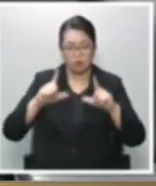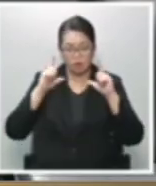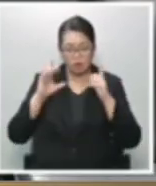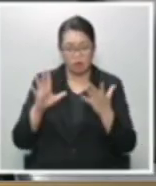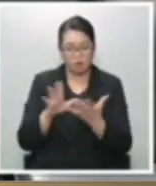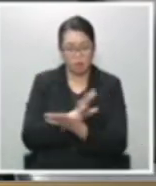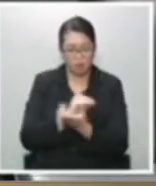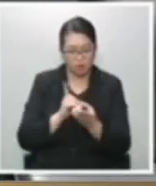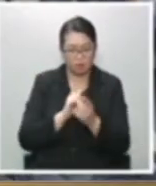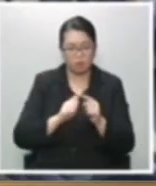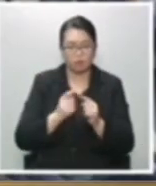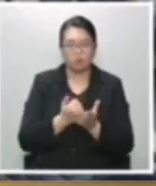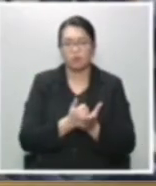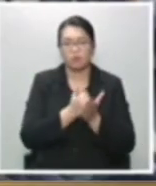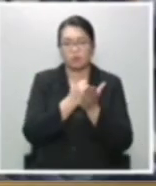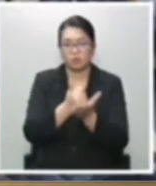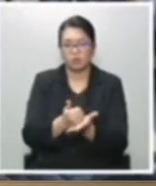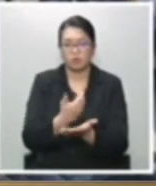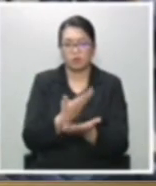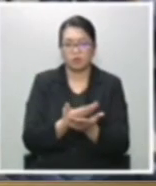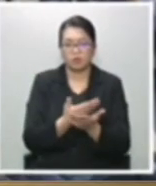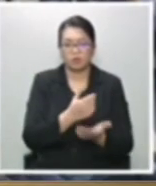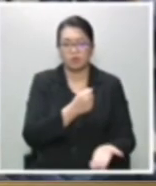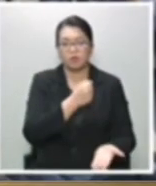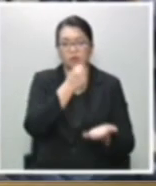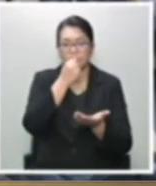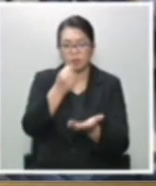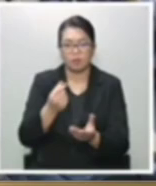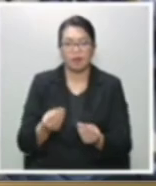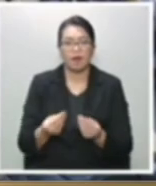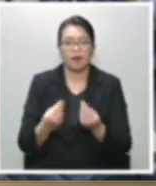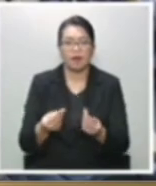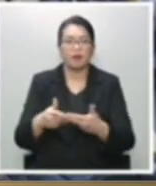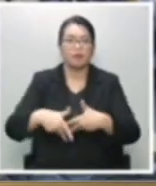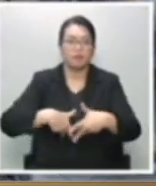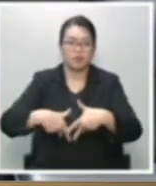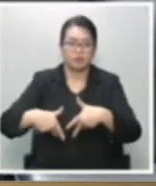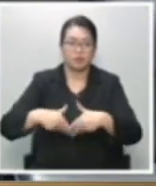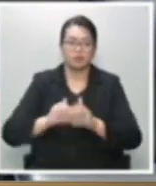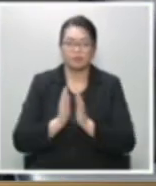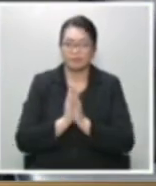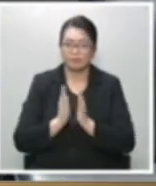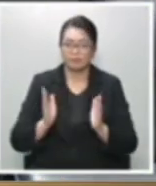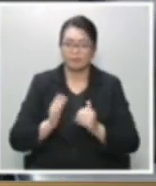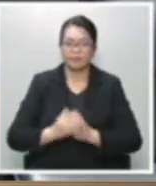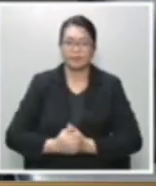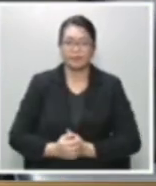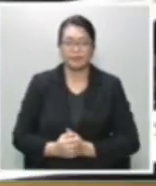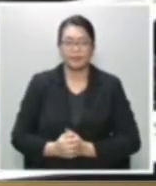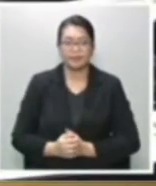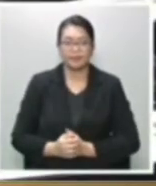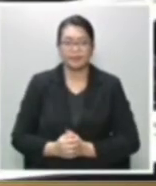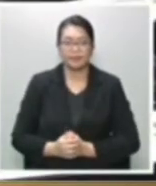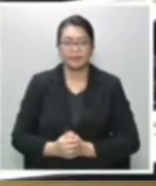ช่วยเหลือส่งเสริมสนับสนุนงานบุญประเพณีดังกล่าวของพี่น้องประชาชนด้วยครับกล่าวขอบพระคุณครับ ครับขอบคุณนะครับต่อไปครับ